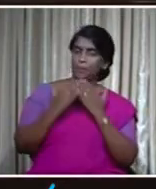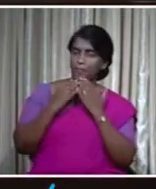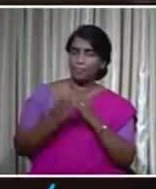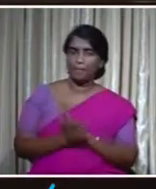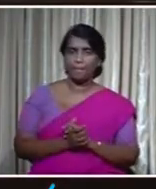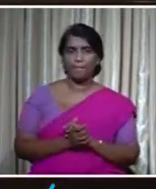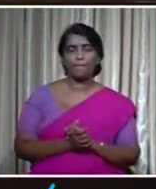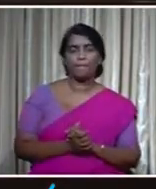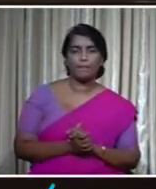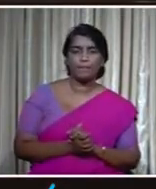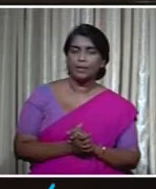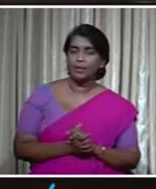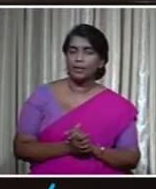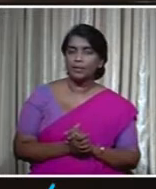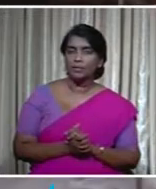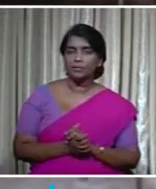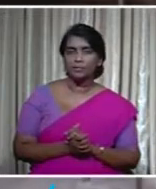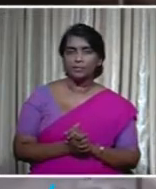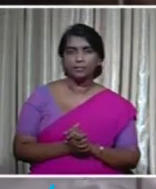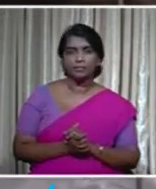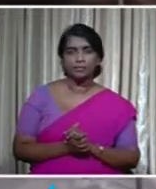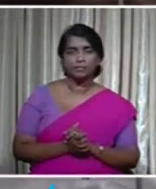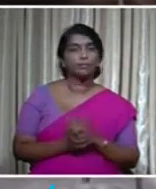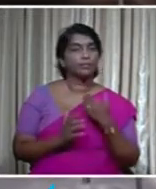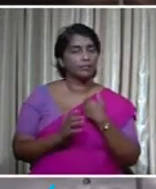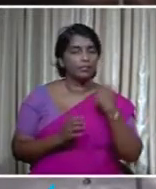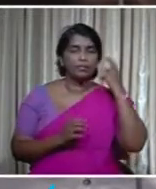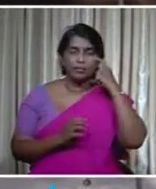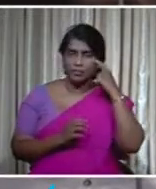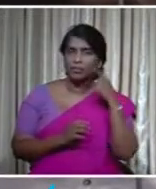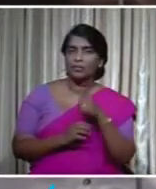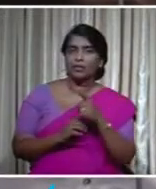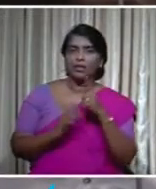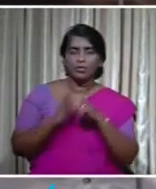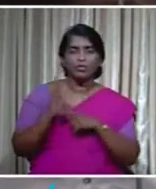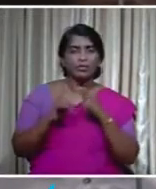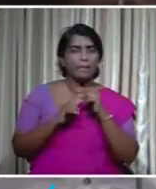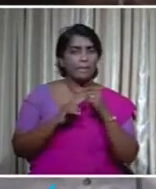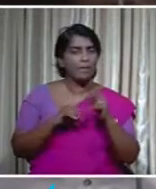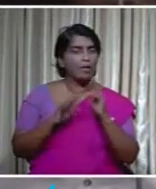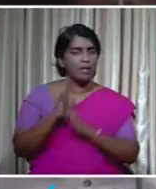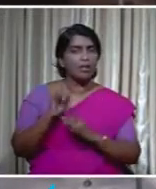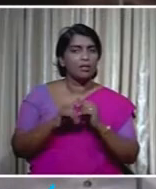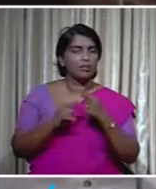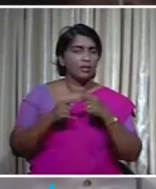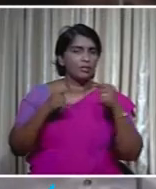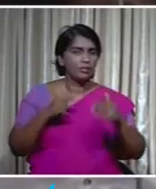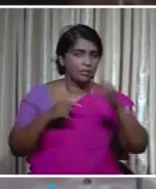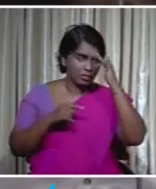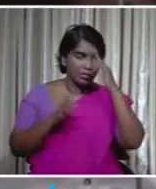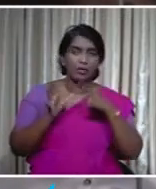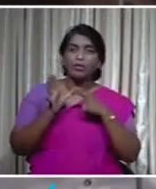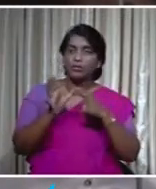கௌரவ தலைமைதாங்கும் உறுப்பினர் அவர்களே, நான் நினைக்கிறேன் இது கௌரவ அமைச்சர் ஜான்சன் பெர்னாண்டோ அவர்கள் இதை எதிர்க்கட்சி தலைவருக்கு சொன்ன விடை.